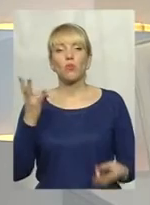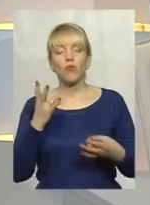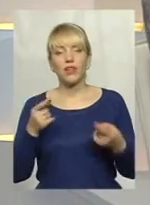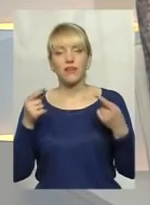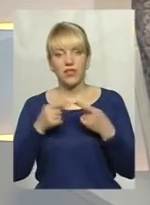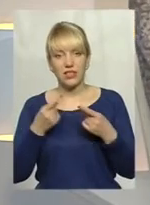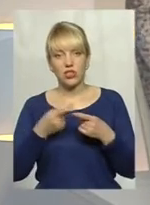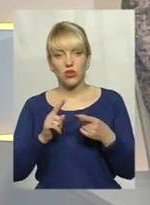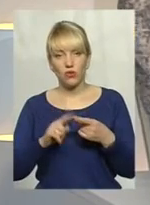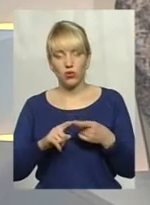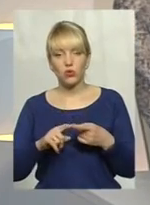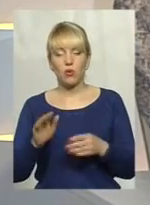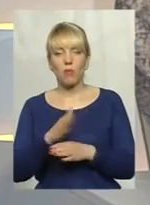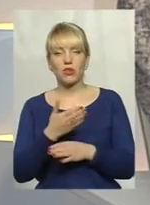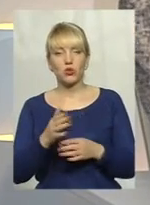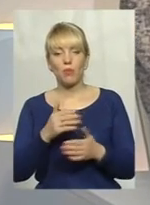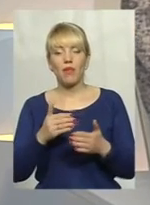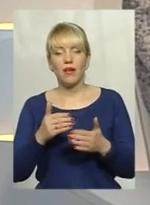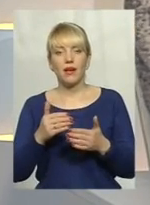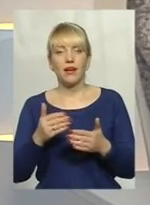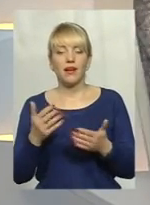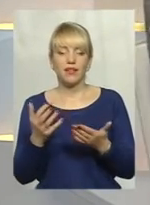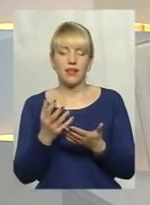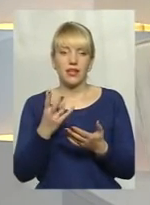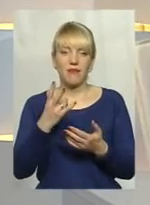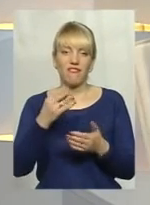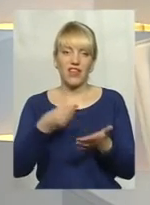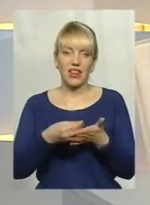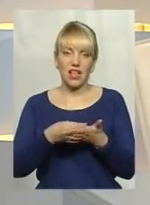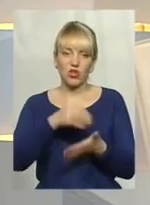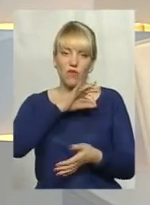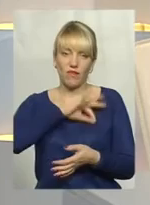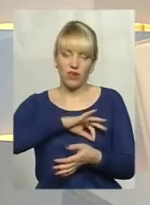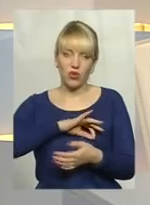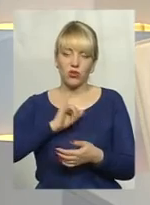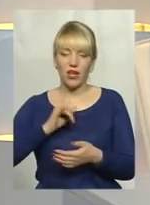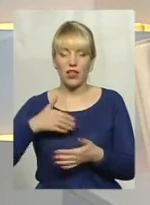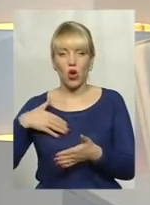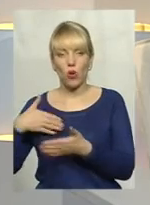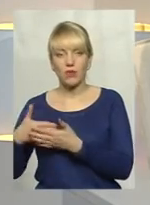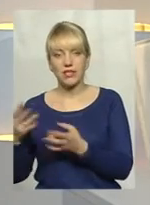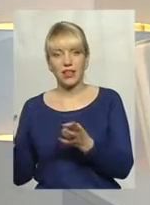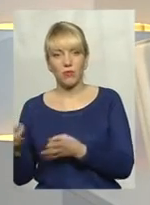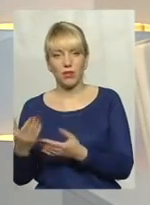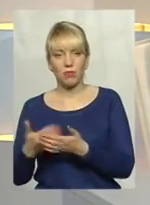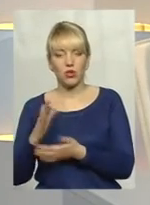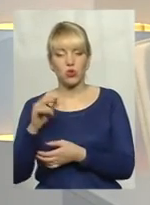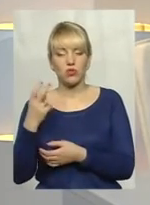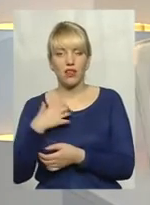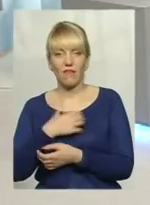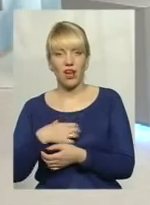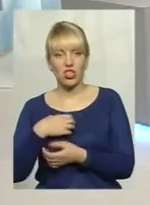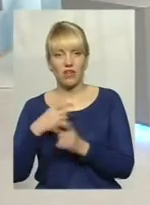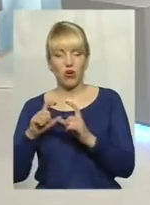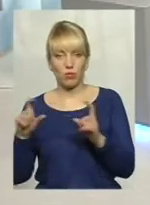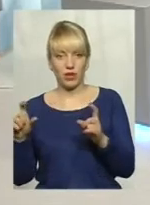між набуттям тої вже фінансової вигоди і громадською необхідністю, ну, скажімо, соціально важливим